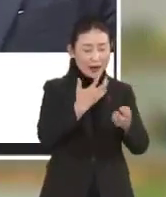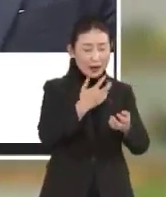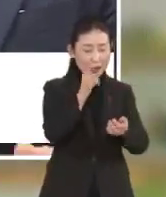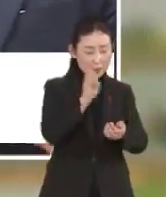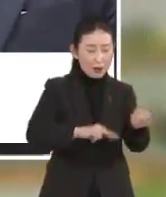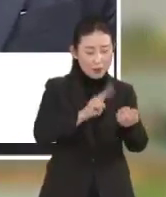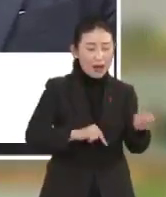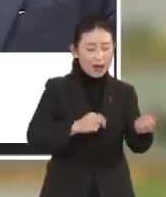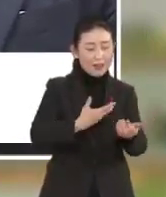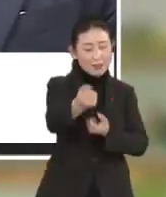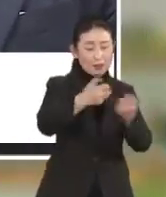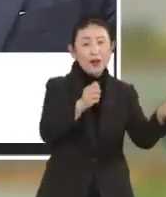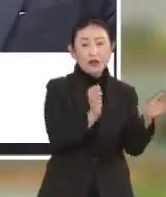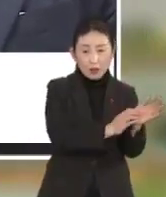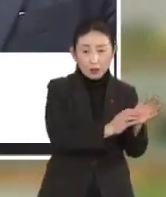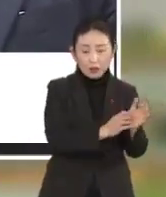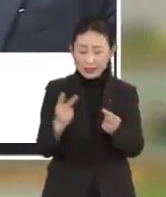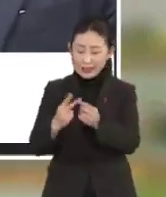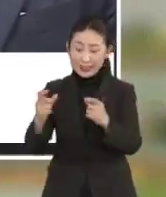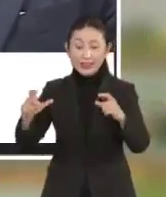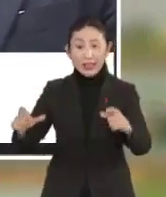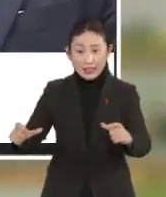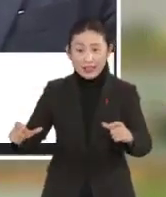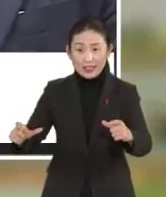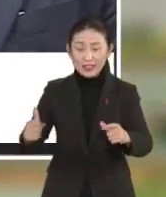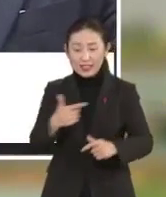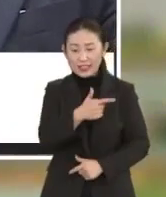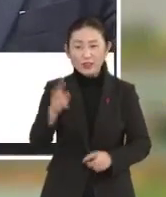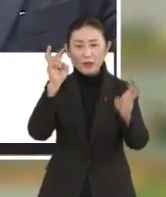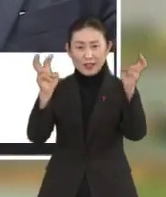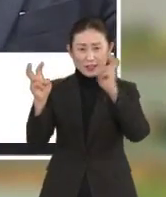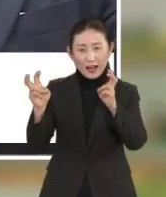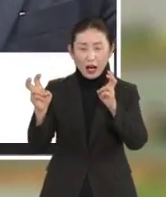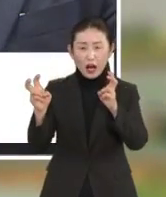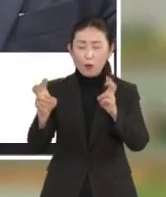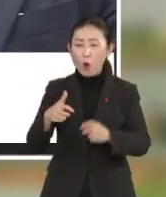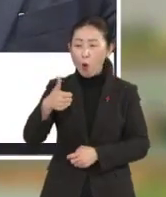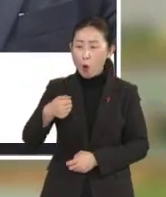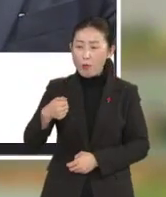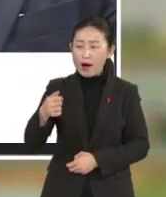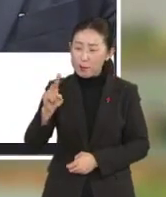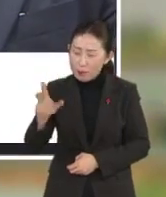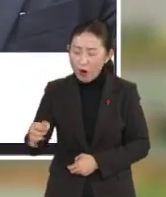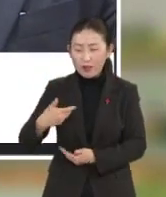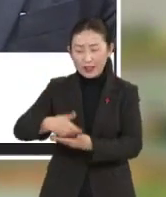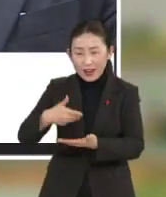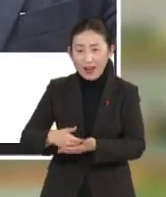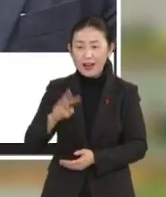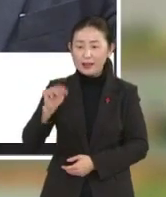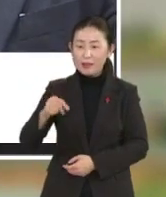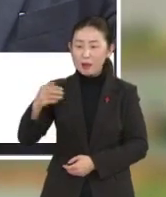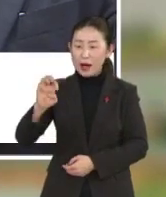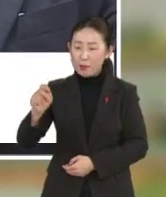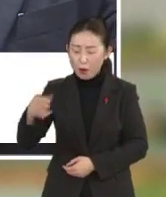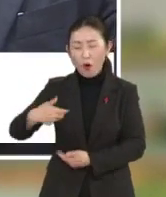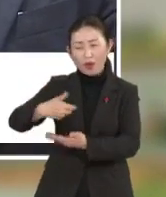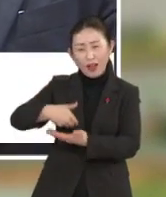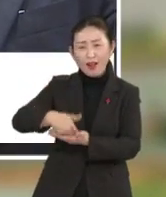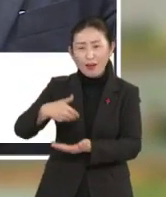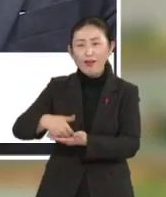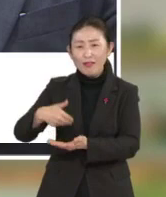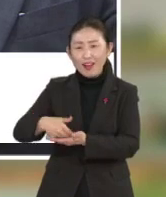팔렸고 2단지는 그래도 큰 회사들이 5만평 3만평 이렇게 크게